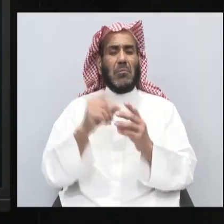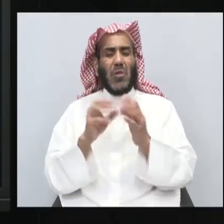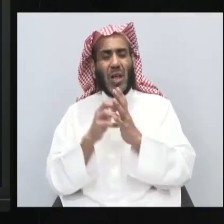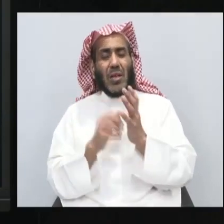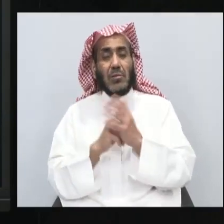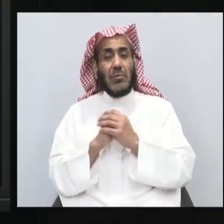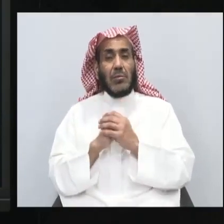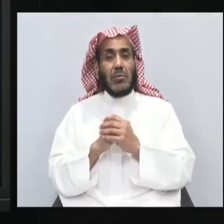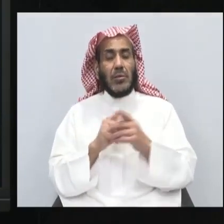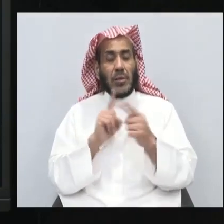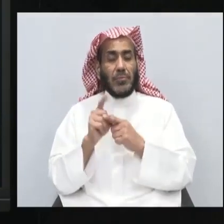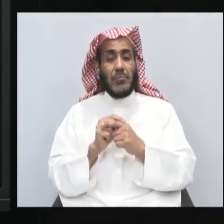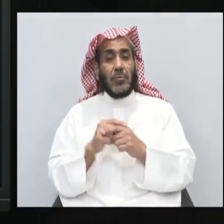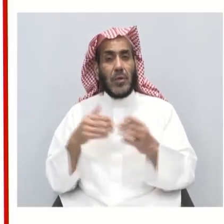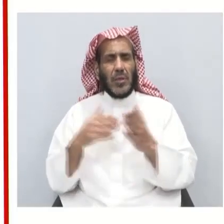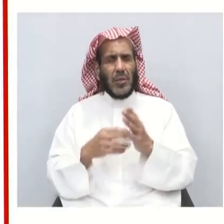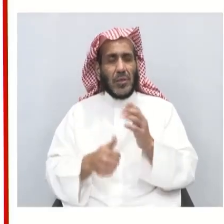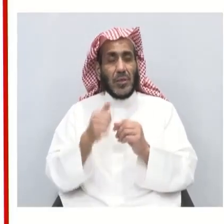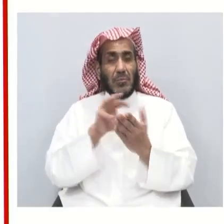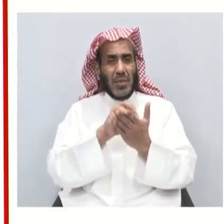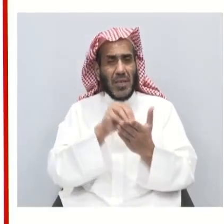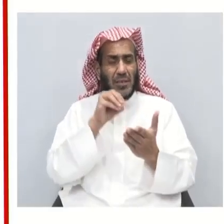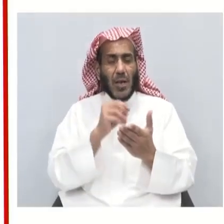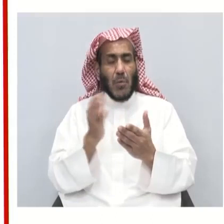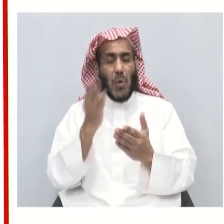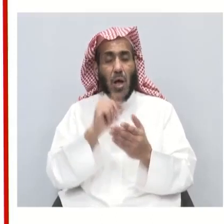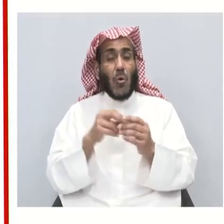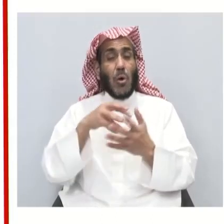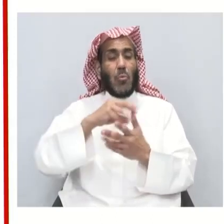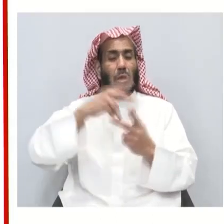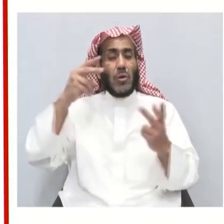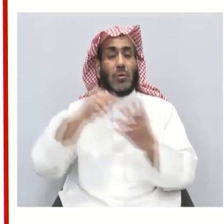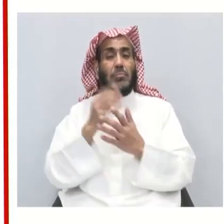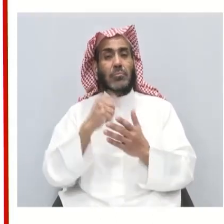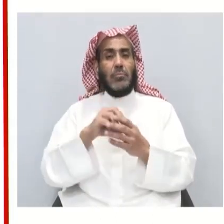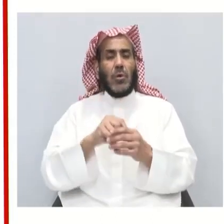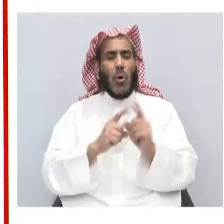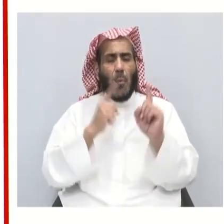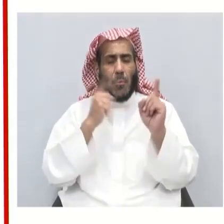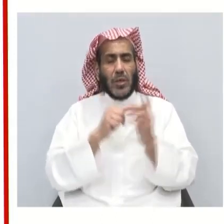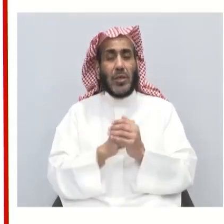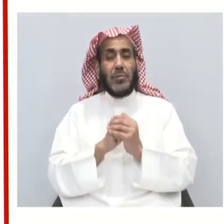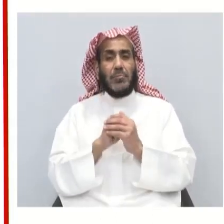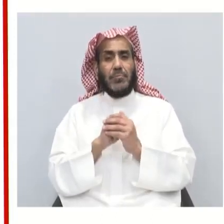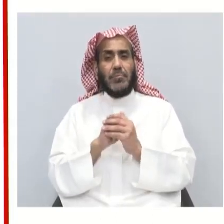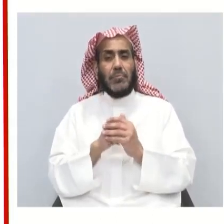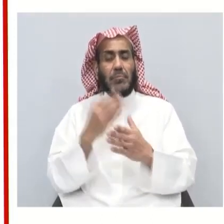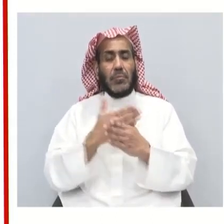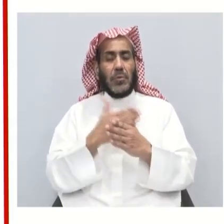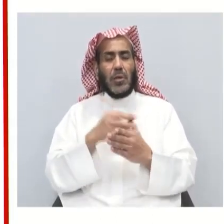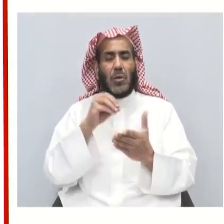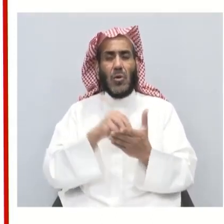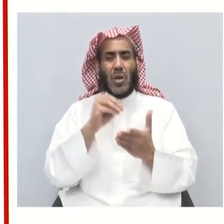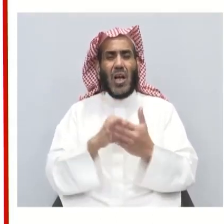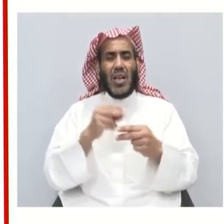خلايا، لذلك حتى تستطيع امتصاص الماء والمواد الغذائية مباشرة لأنها لا تحتوي